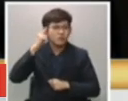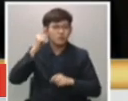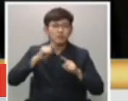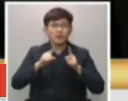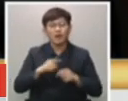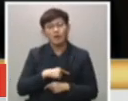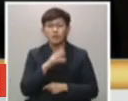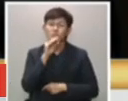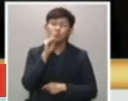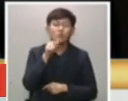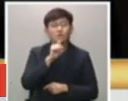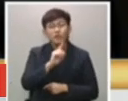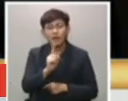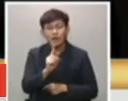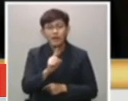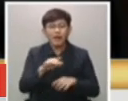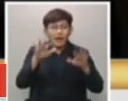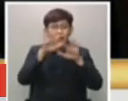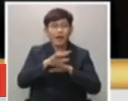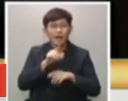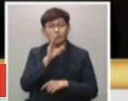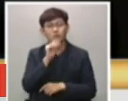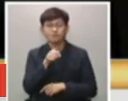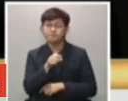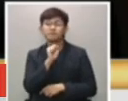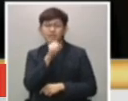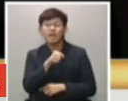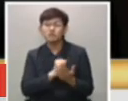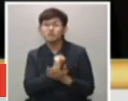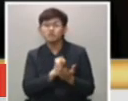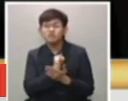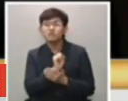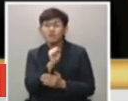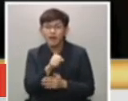พูดมาในภาพรวมก็ดูเหมือนกับที่ท่านพูดมันถูกทั้งหมดแต่ท่านยอมรับในข้อ